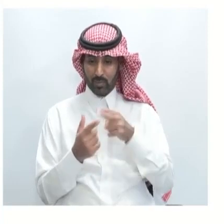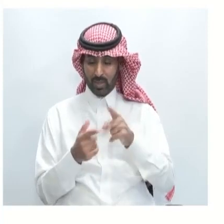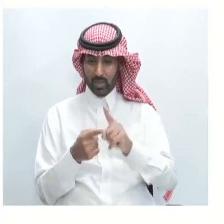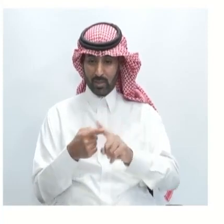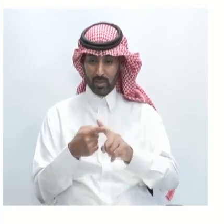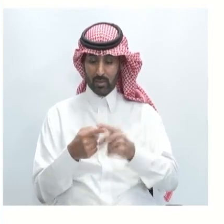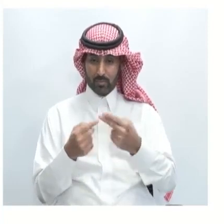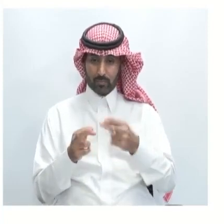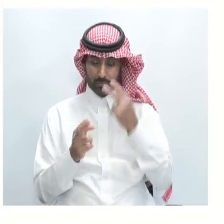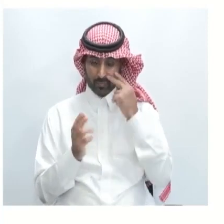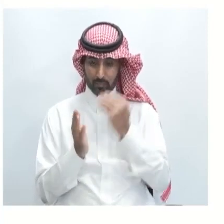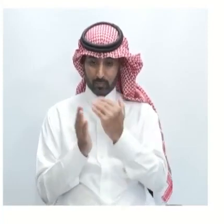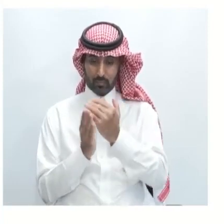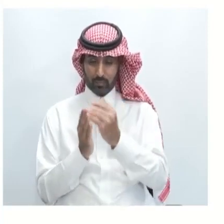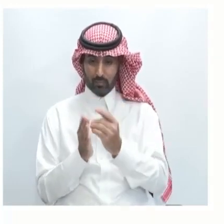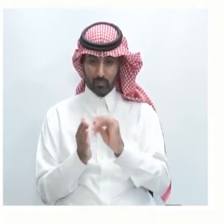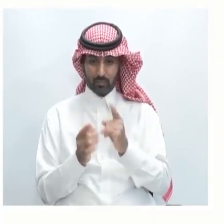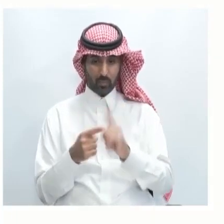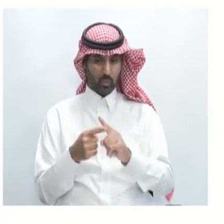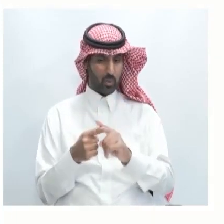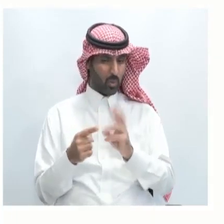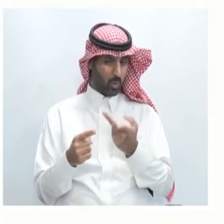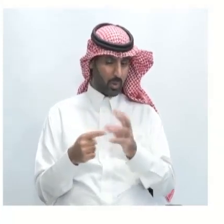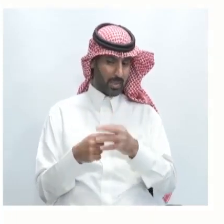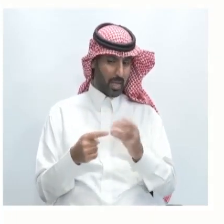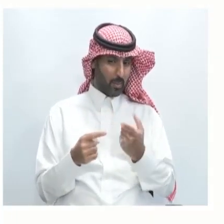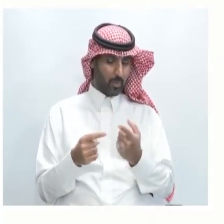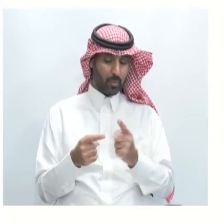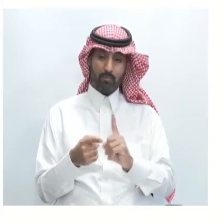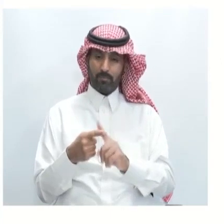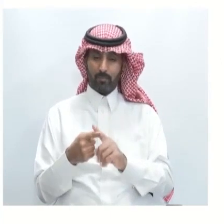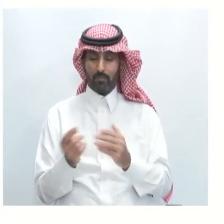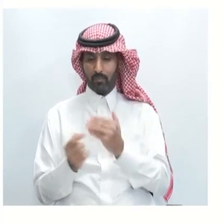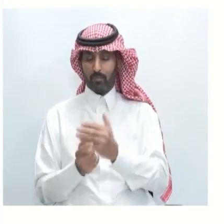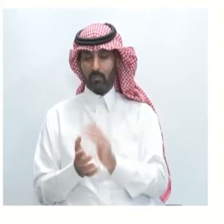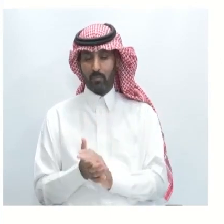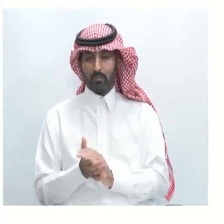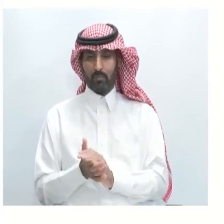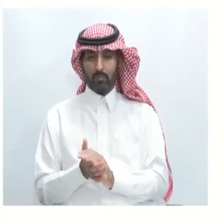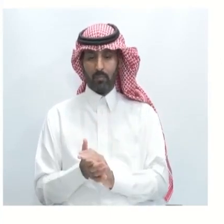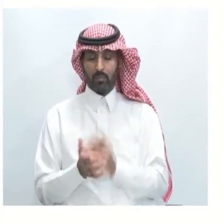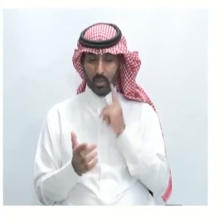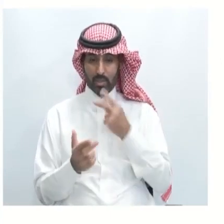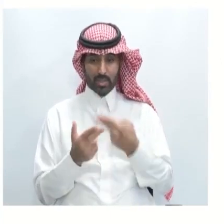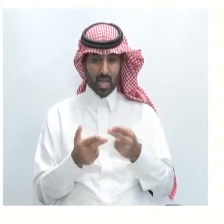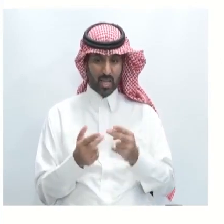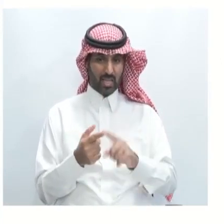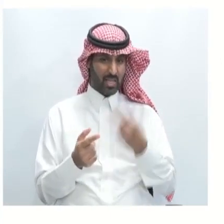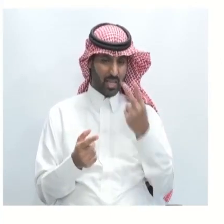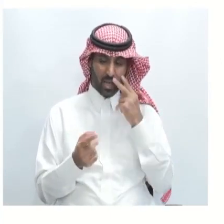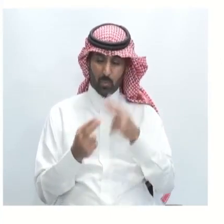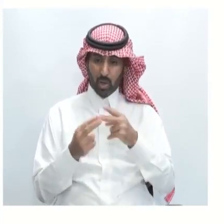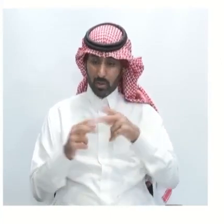موجبه نشاهد هل هي موجبه ام سالبه موجبه طيب الان ناتي الى الشرط الثاني وان تكون